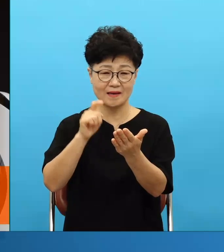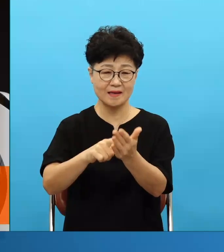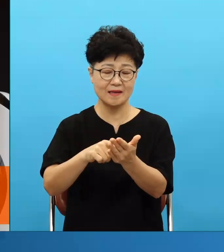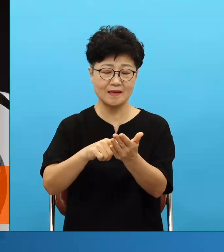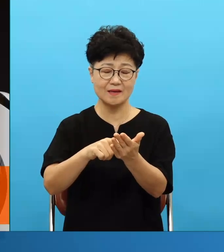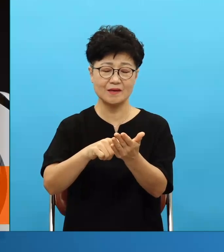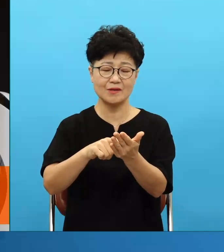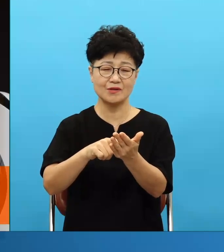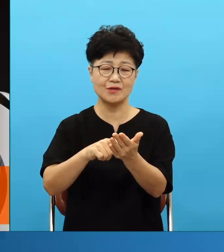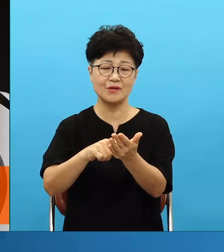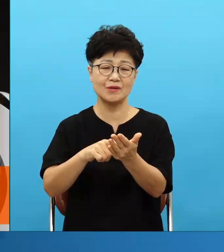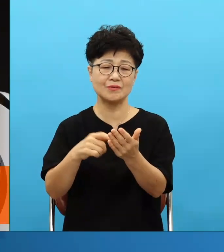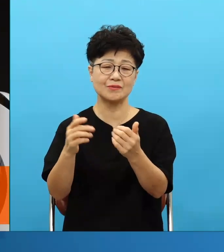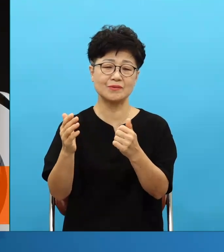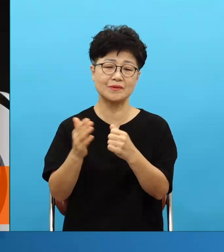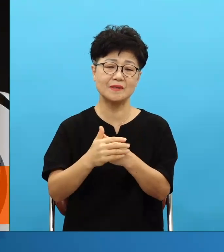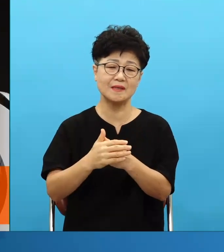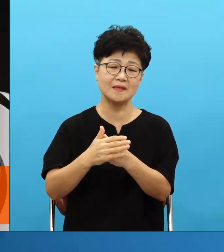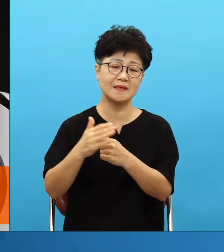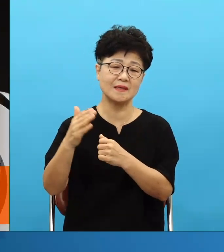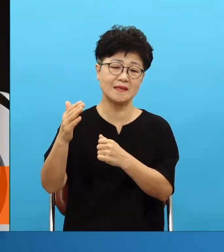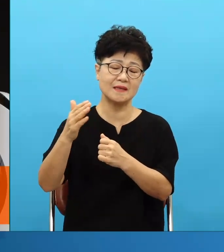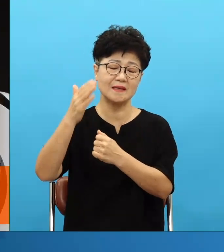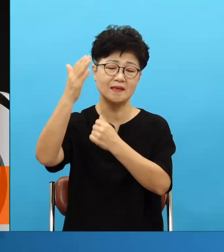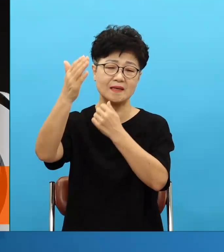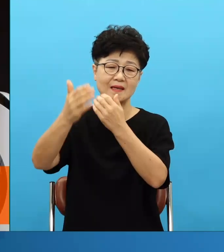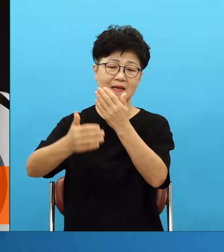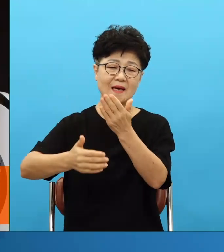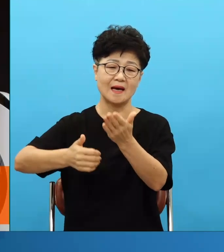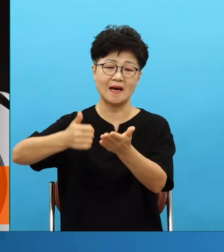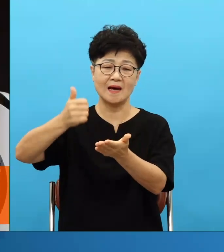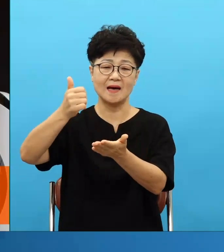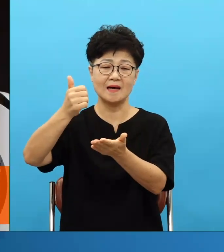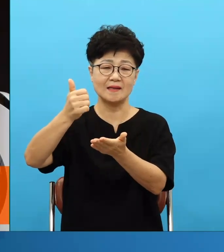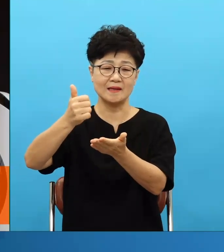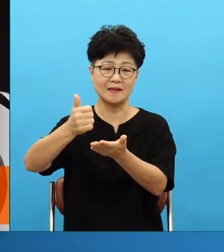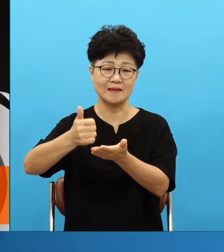범죄하기 쉬우니